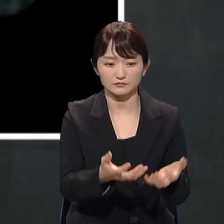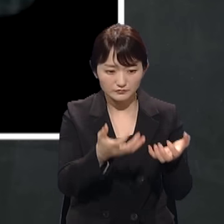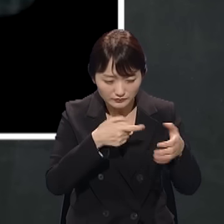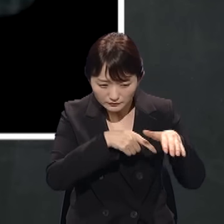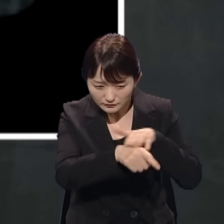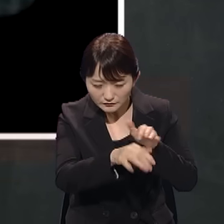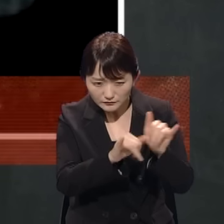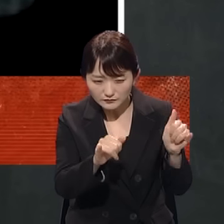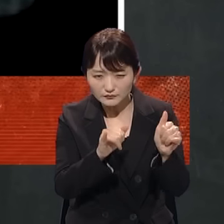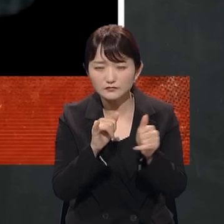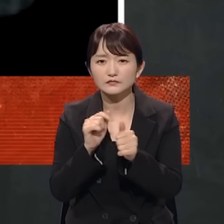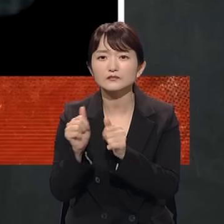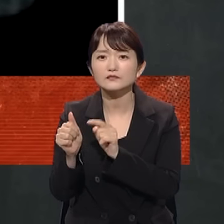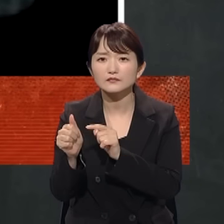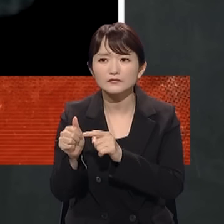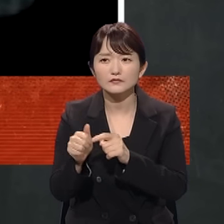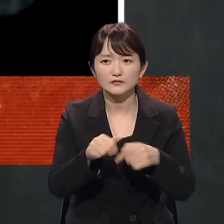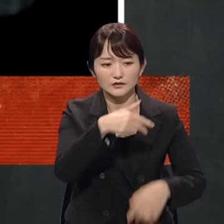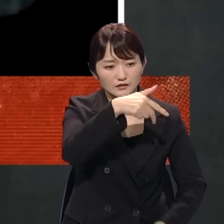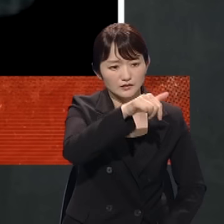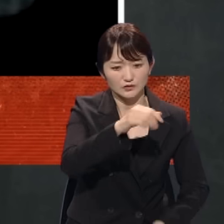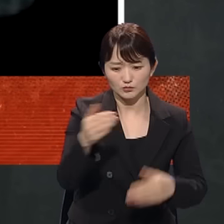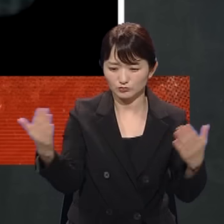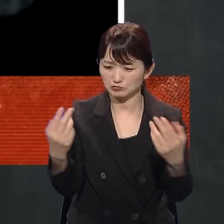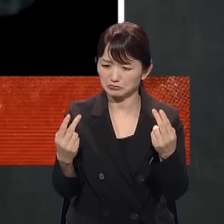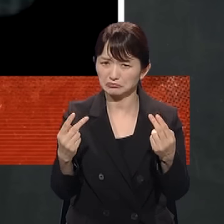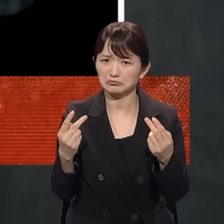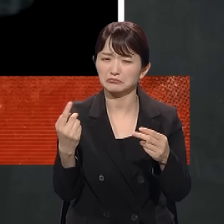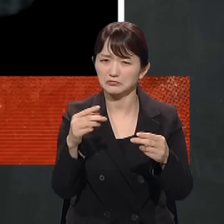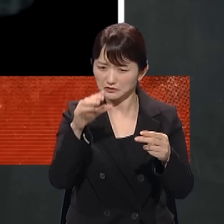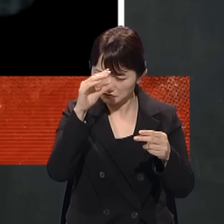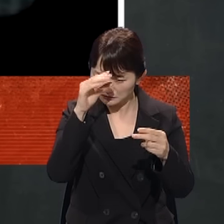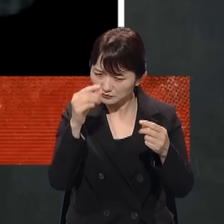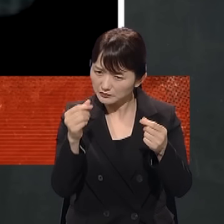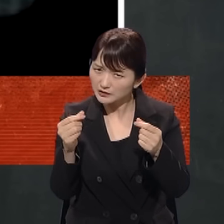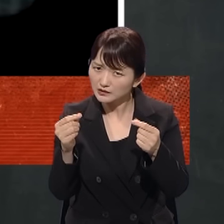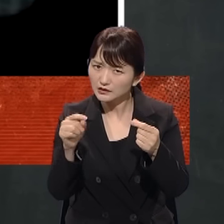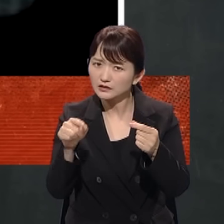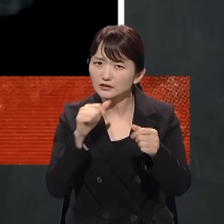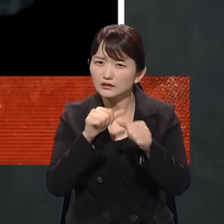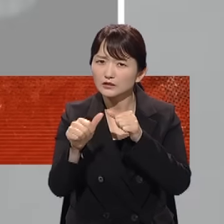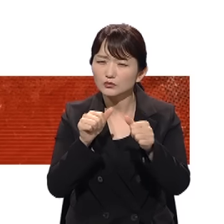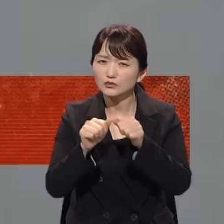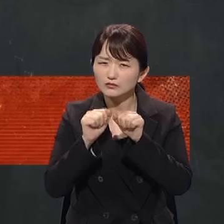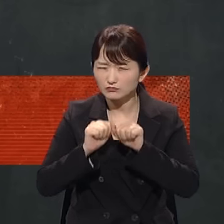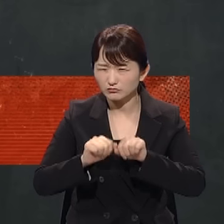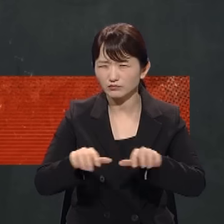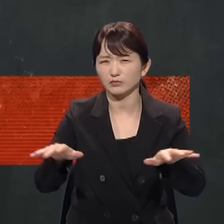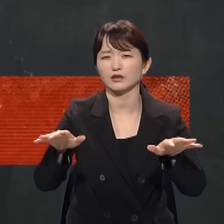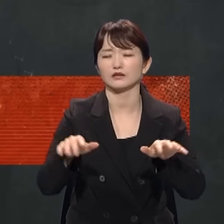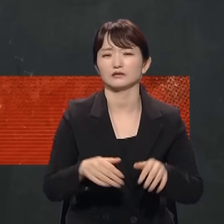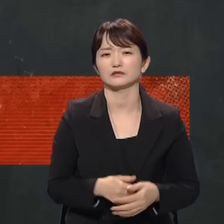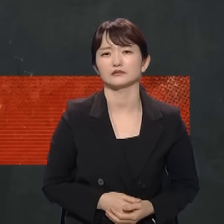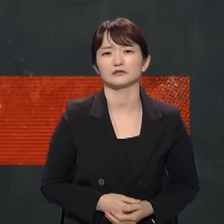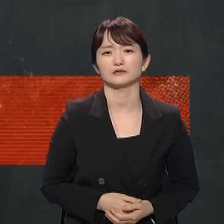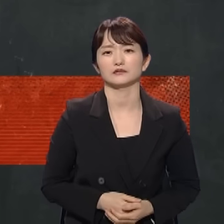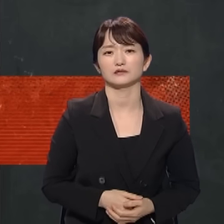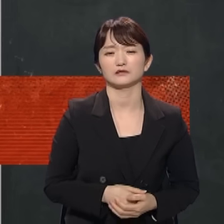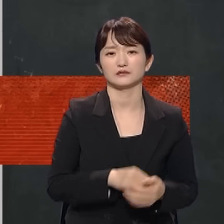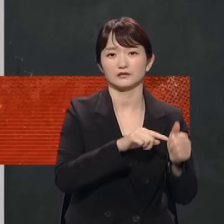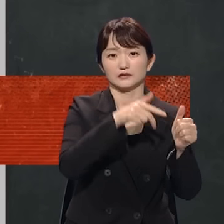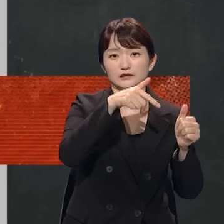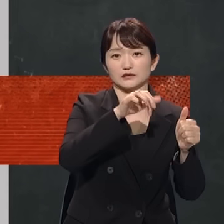지코와 닮았다는 도넘은 의혹을 제기한 건데요. 황당한 이야기지만 이 관련 루머는 삽시간에 퍼져나갔습니다. 지코는